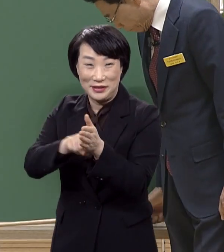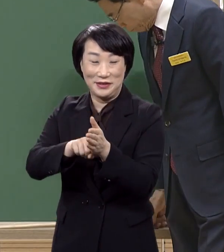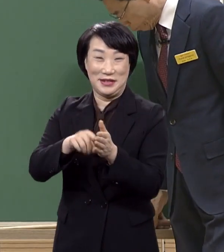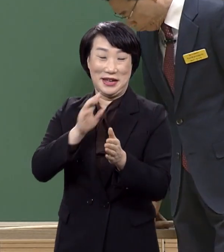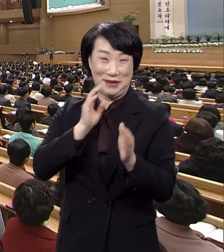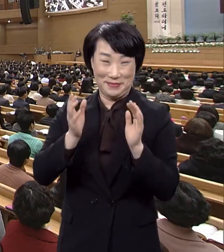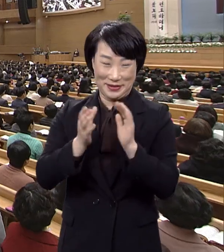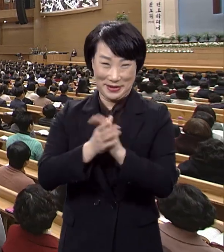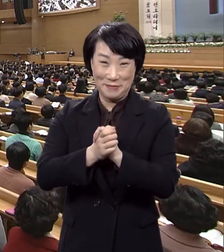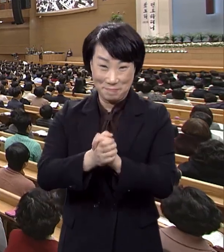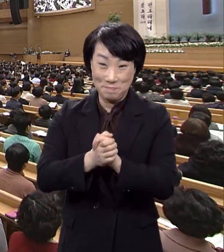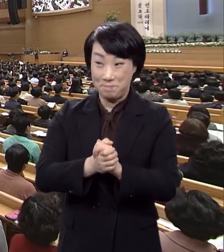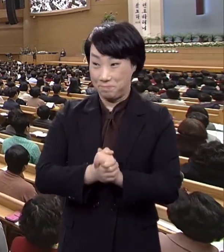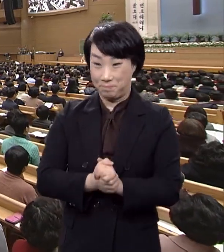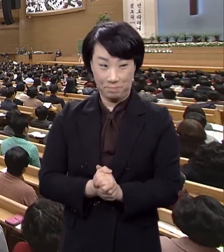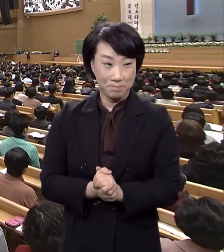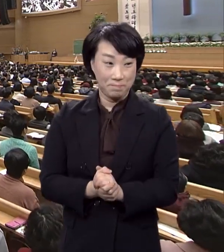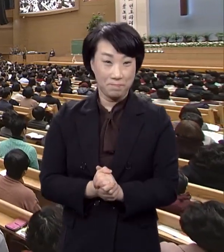아멘.